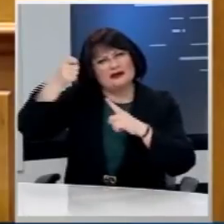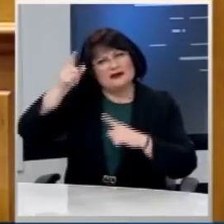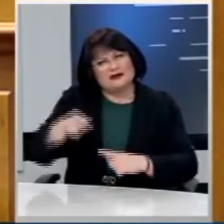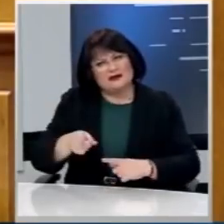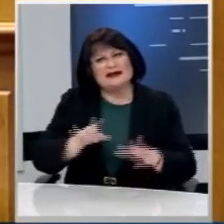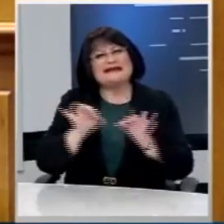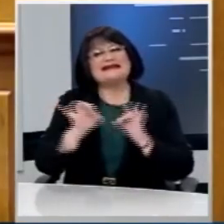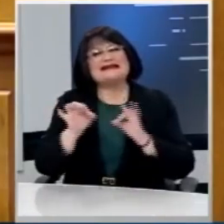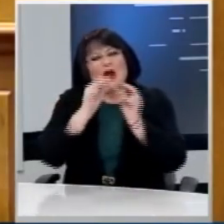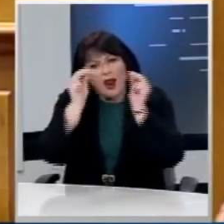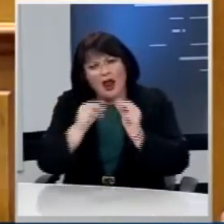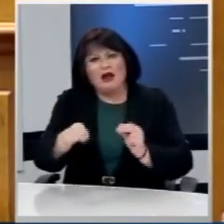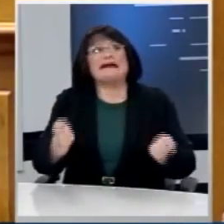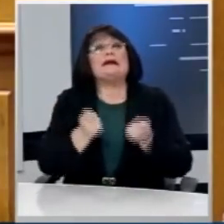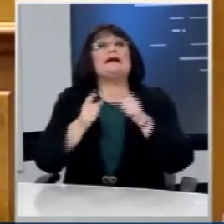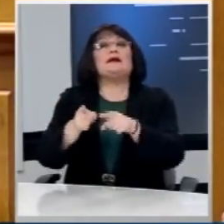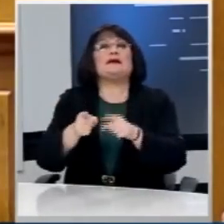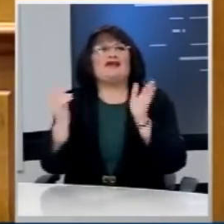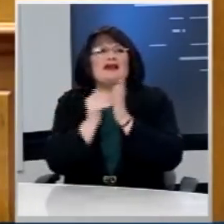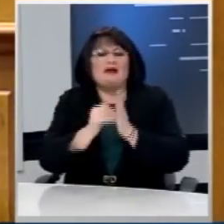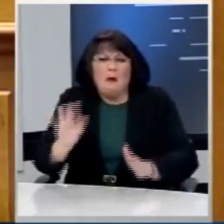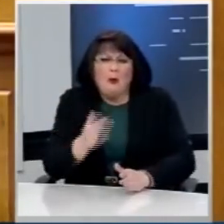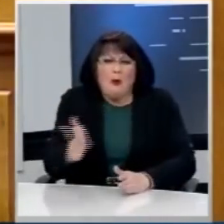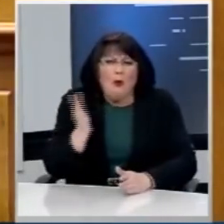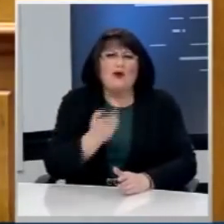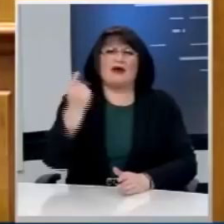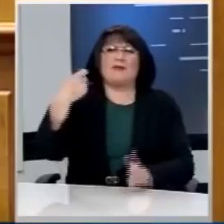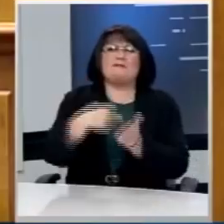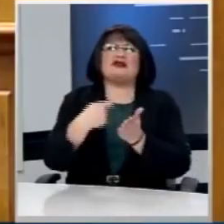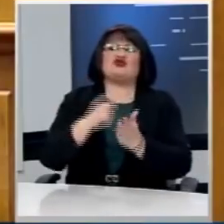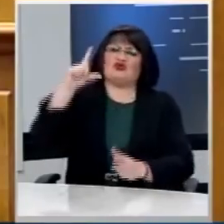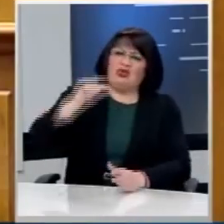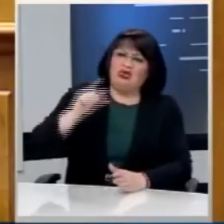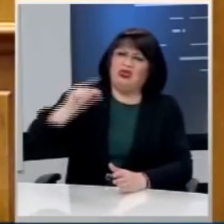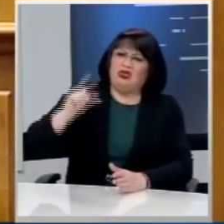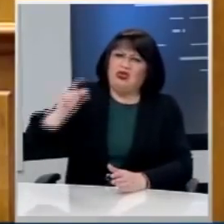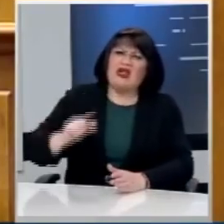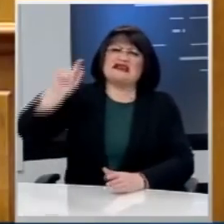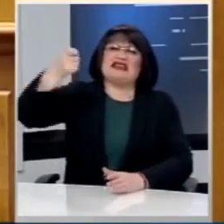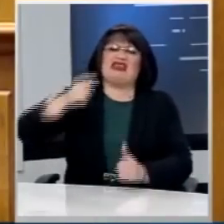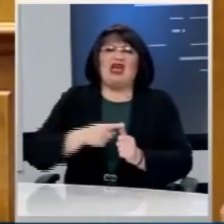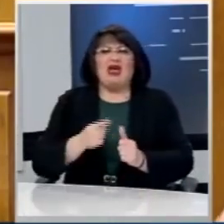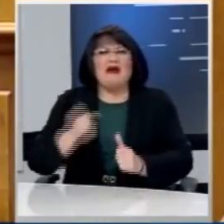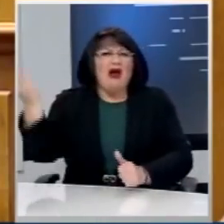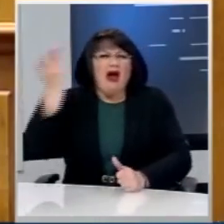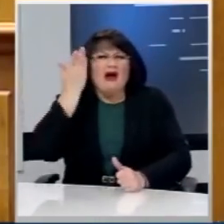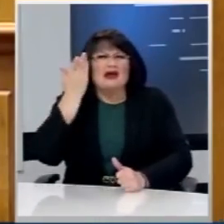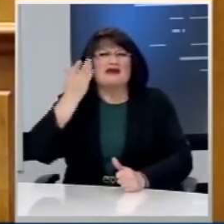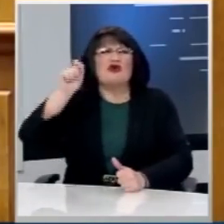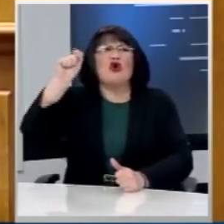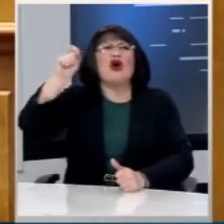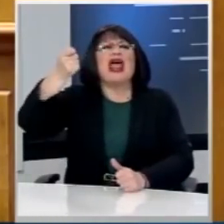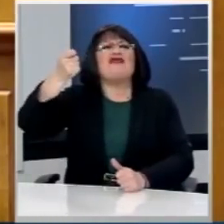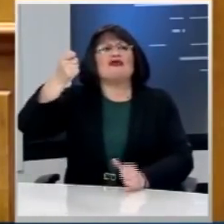ακριβώς αυτού του σχεδιασμού. Χιλιάδες απολύσεις, μειώσεις μισθών για τους εργαζόμενους του κλάδου, πανάκριβο ρεύμα για